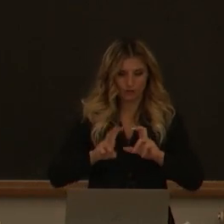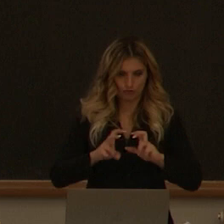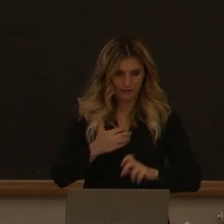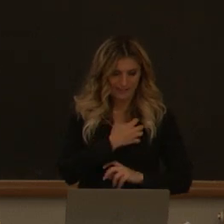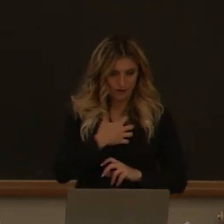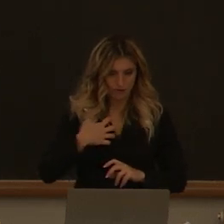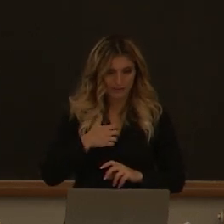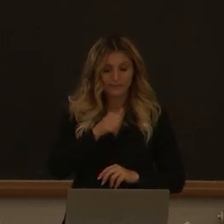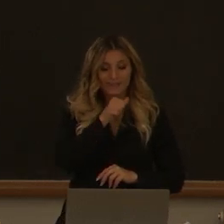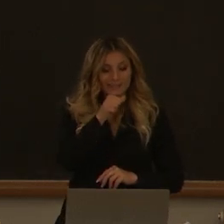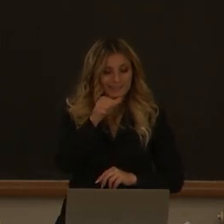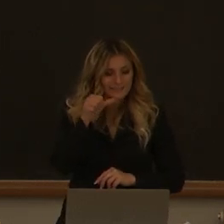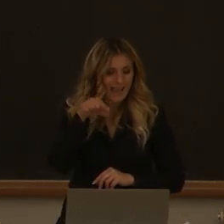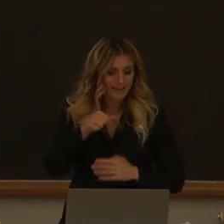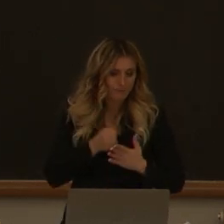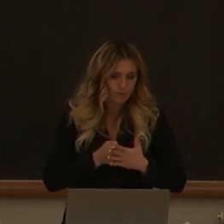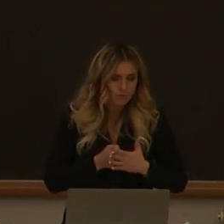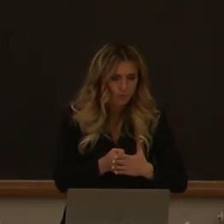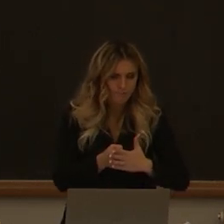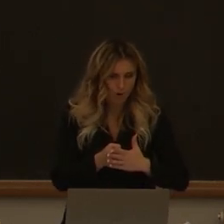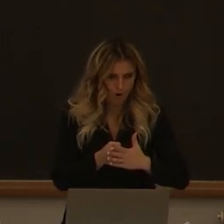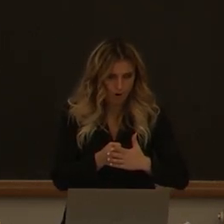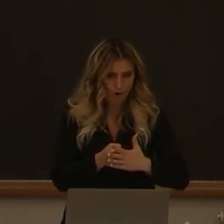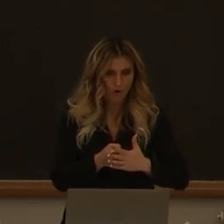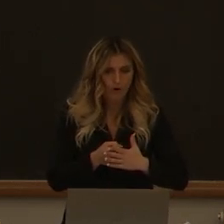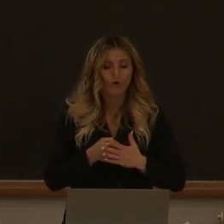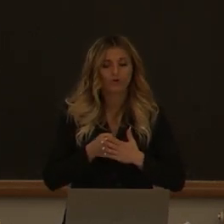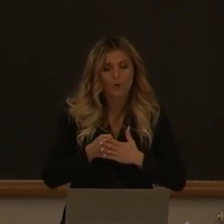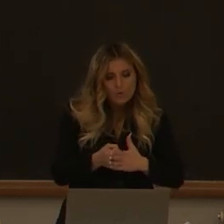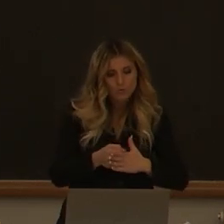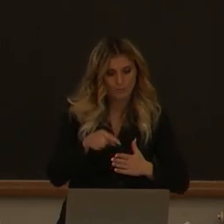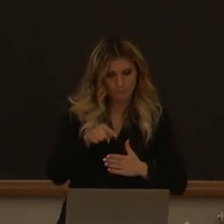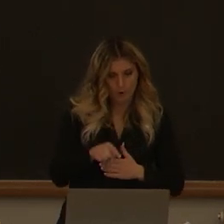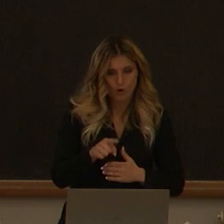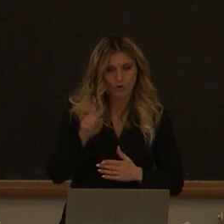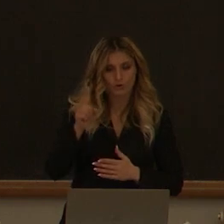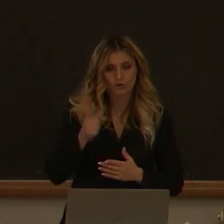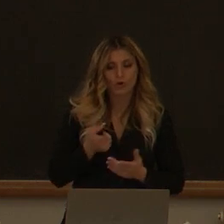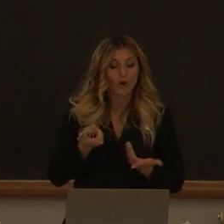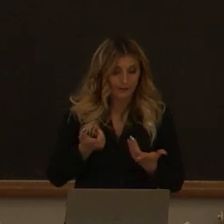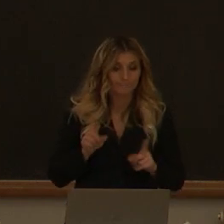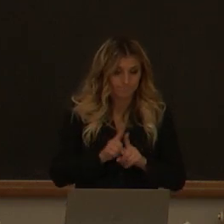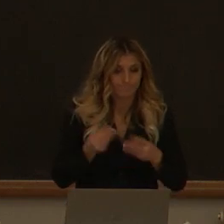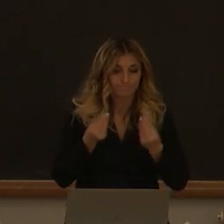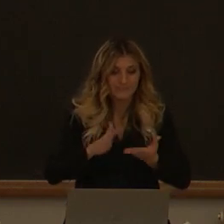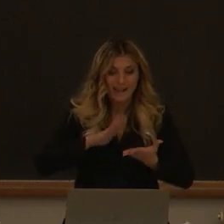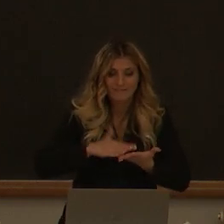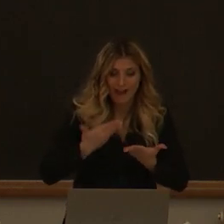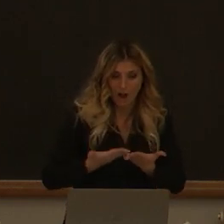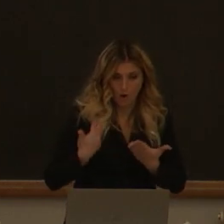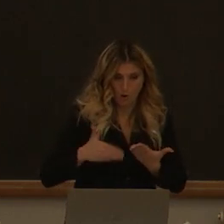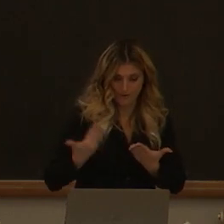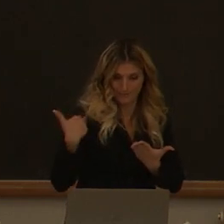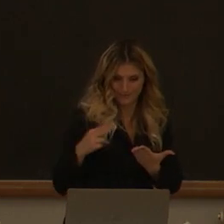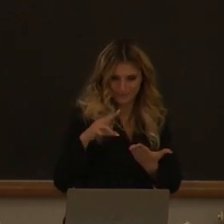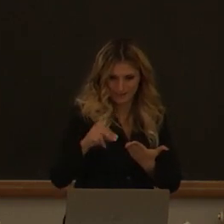di supporto anche a una sostenibilità, diciamo, declinata nelle accezioni più significative che abbiamo citato prima con